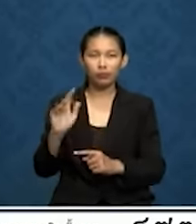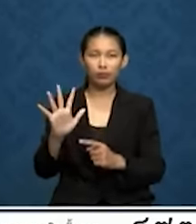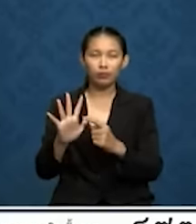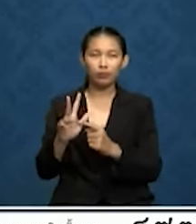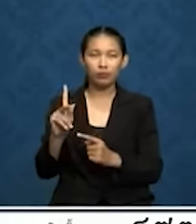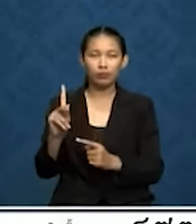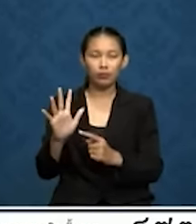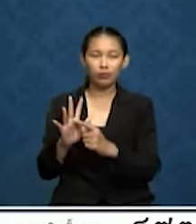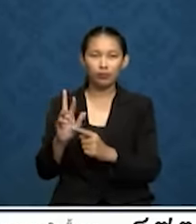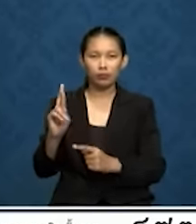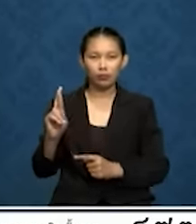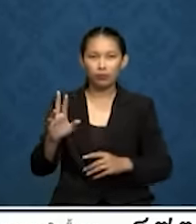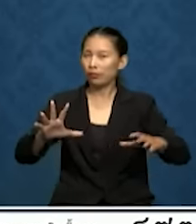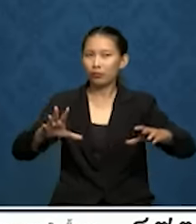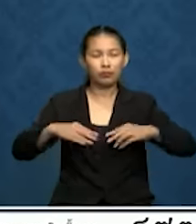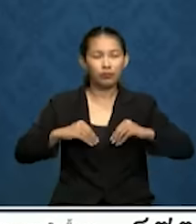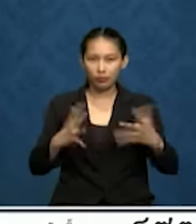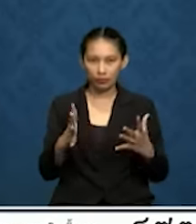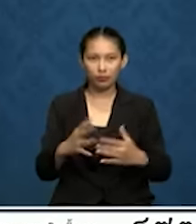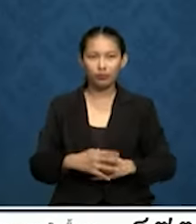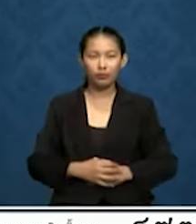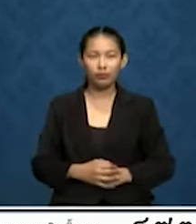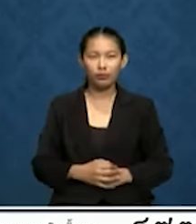ลยะแสง ไม่เห็นชอบครับ